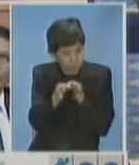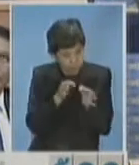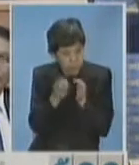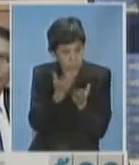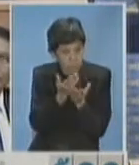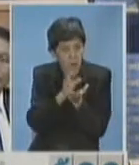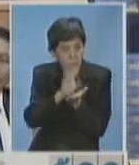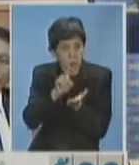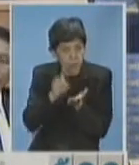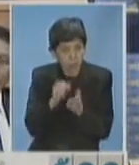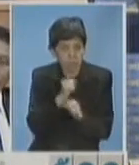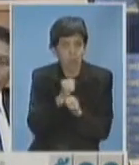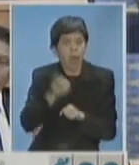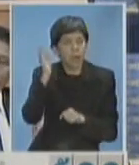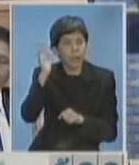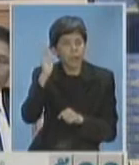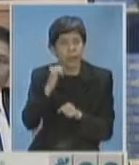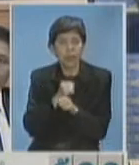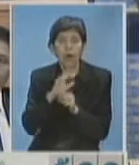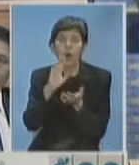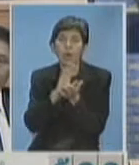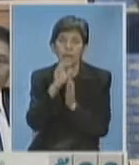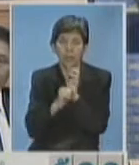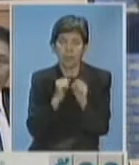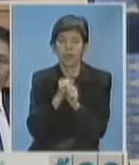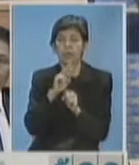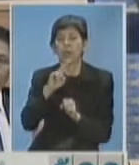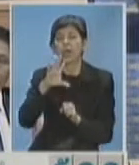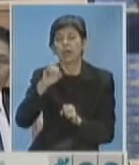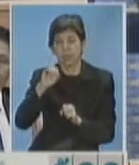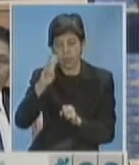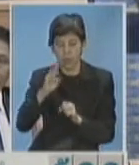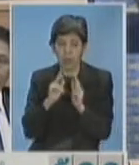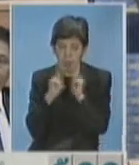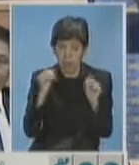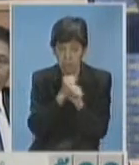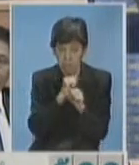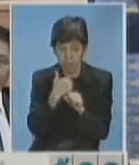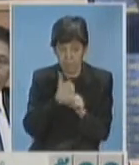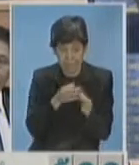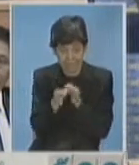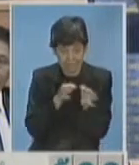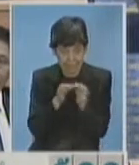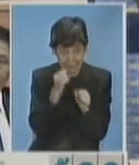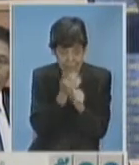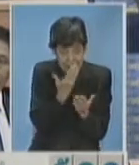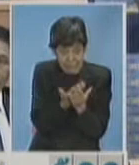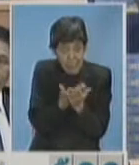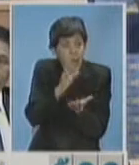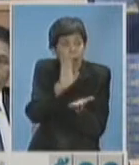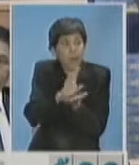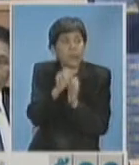งบประมาณและอธิบายผลงานในปีงบประมาณ256ให้กับกรรมาธิการและรวมถึงการชี้แจงการใช้จ่ายเงินงบประม